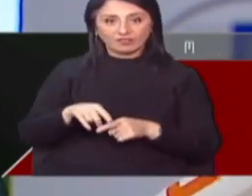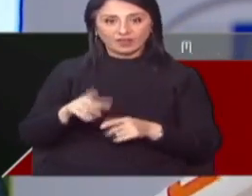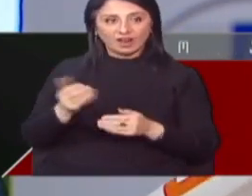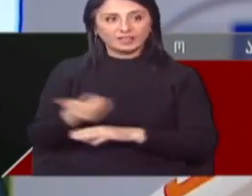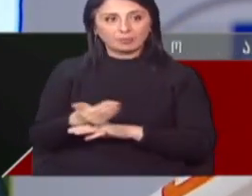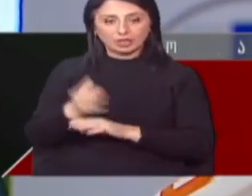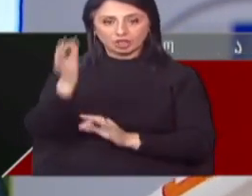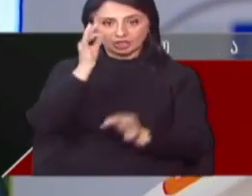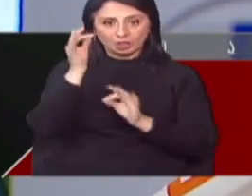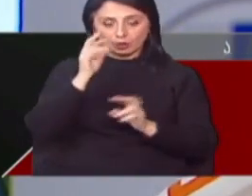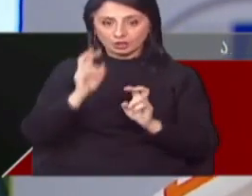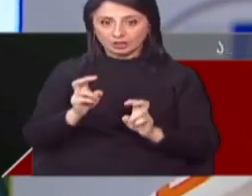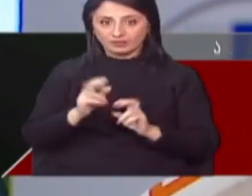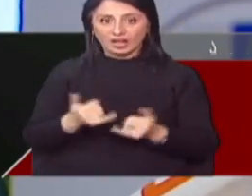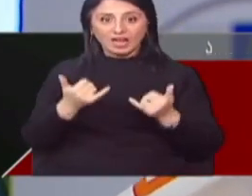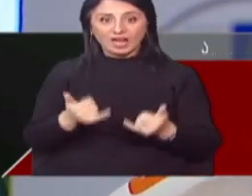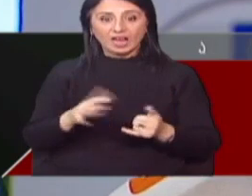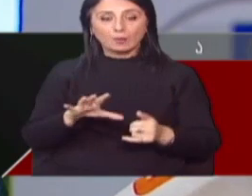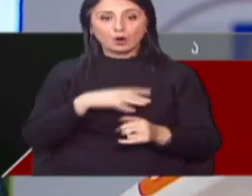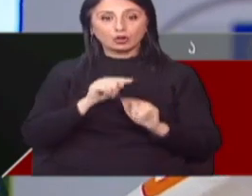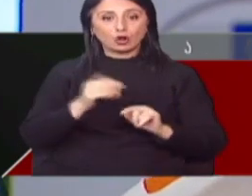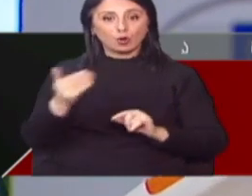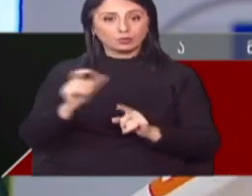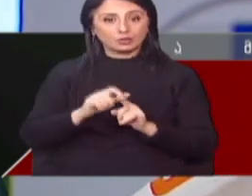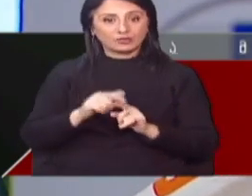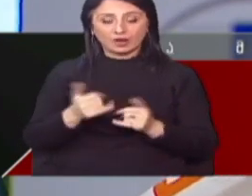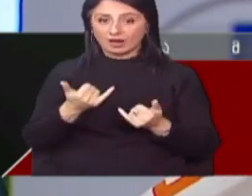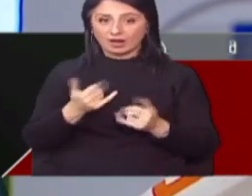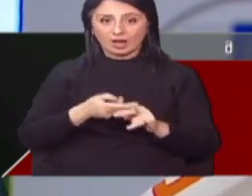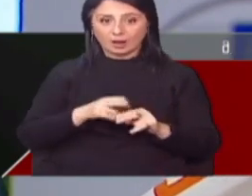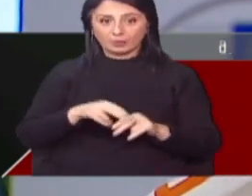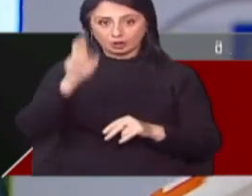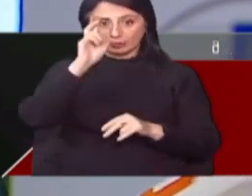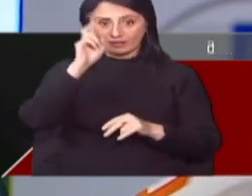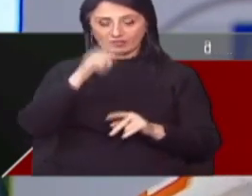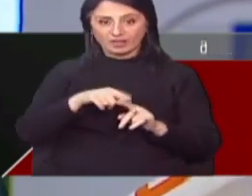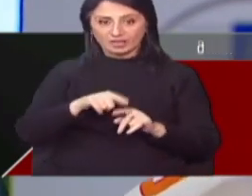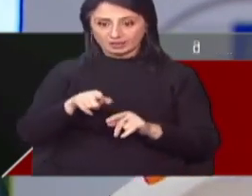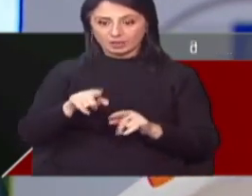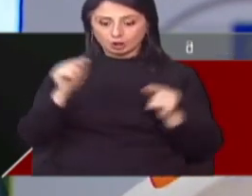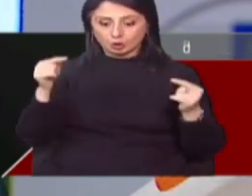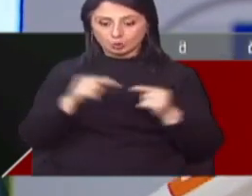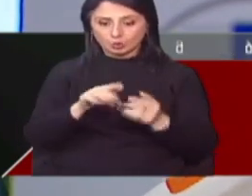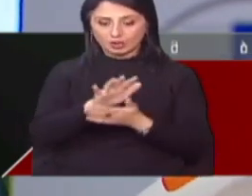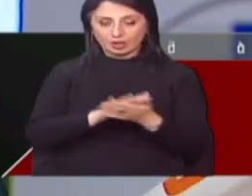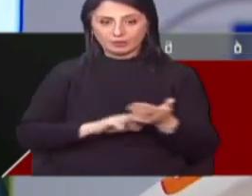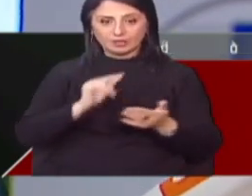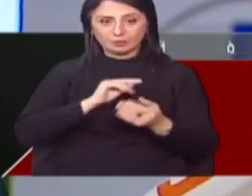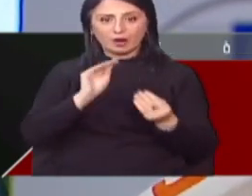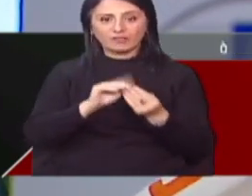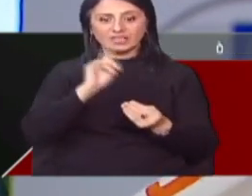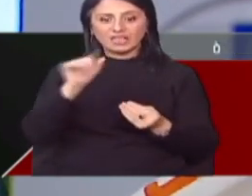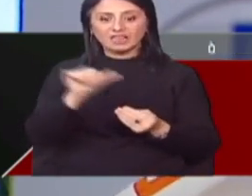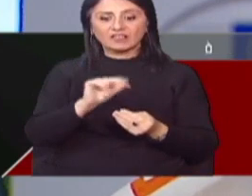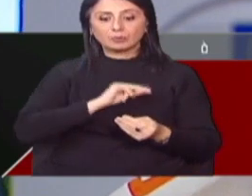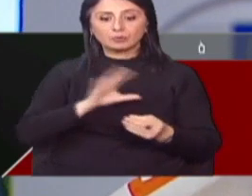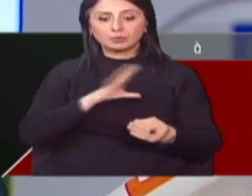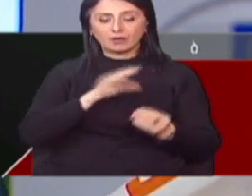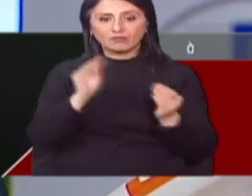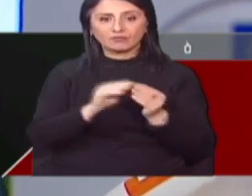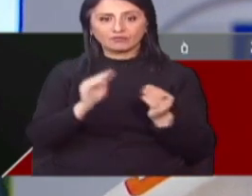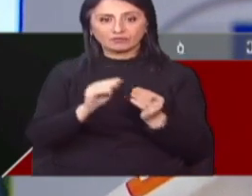მაჩანჩალად მოიხსენიებდნენ. აი ეს ჰქონდა ოპოზიციის ნაწილს, ამიტომ ხელისუფლება გააგრძელებს ზუსტად ისე, როგორც ჩვენ ამ წელიწადნახევრის წინ და